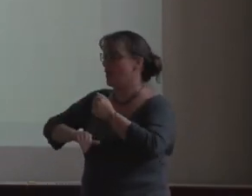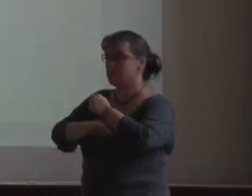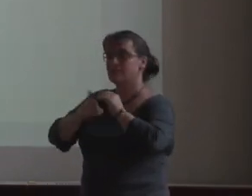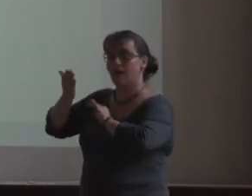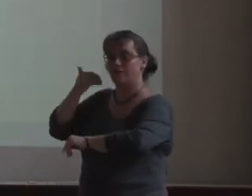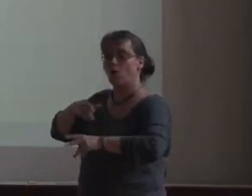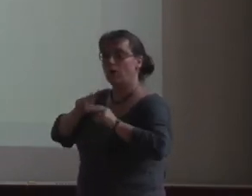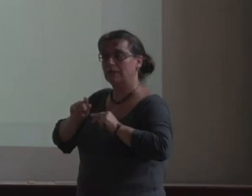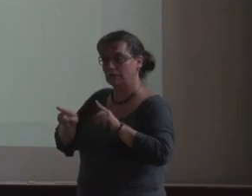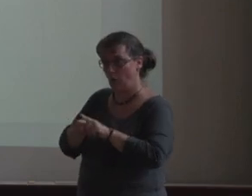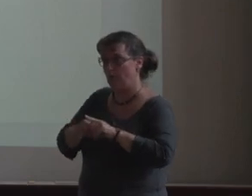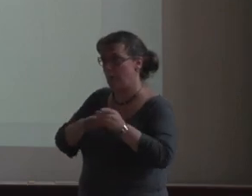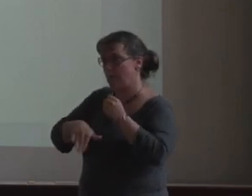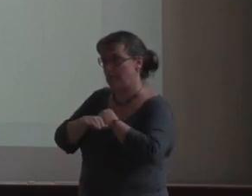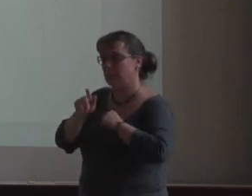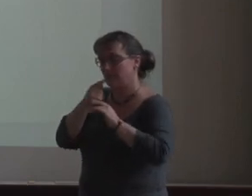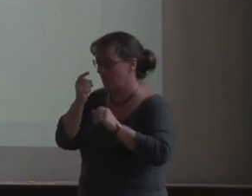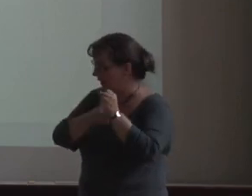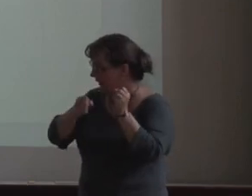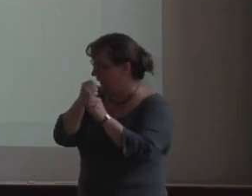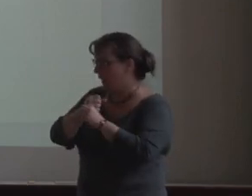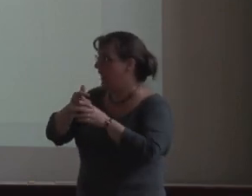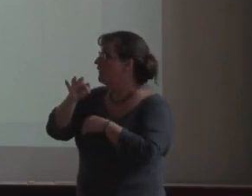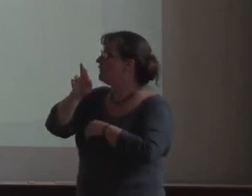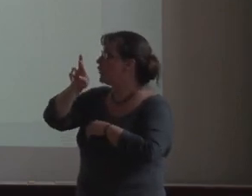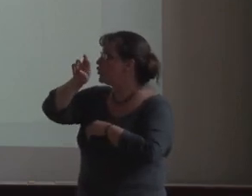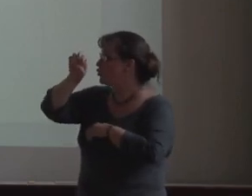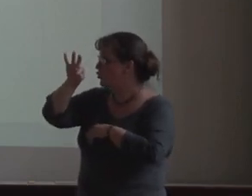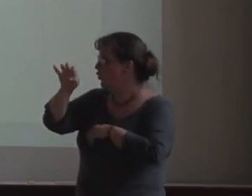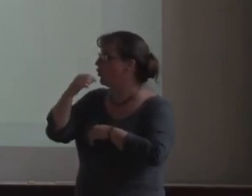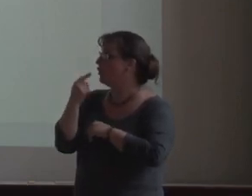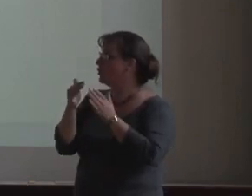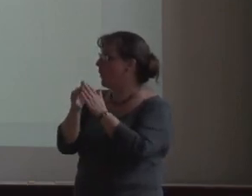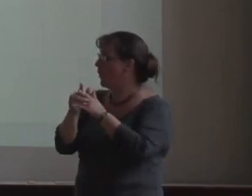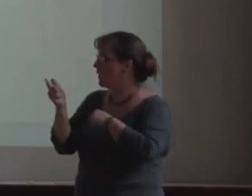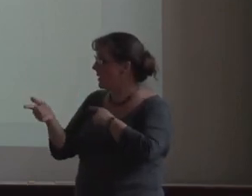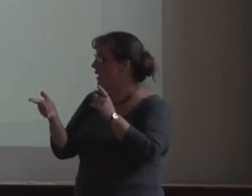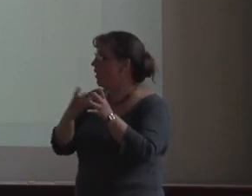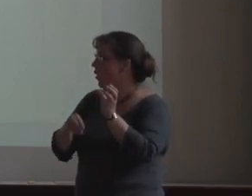avant. Donc, on crée toujours notre future. On dit toujours qu'on est intéressé par